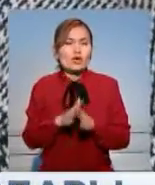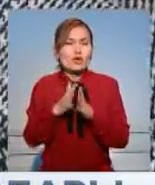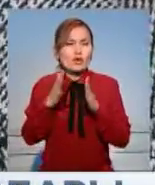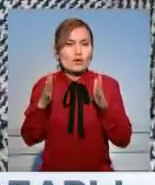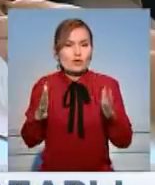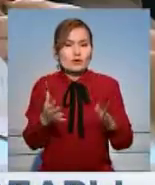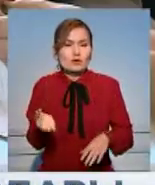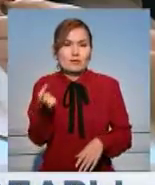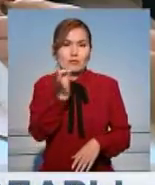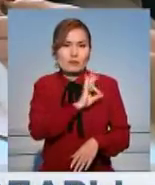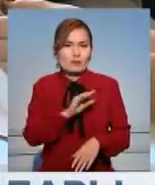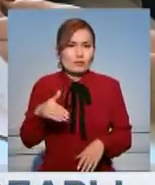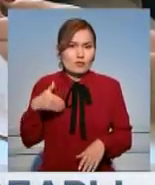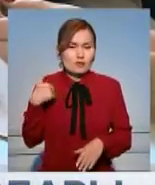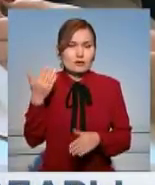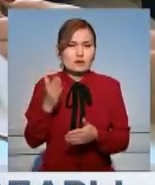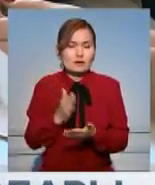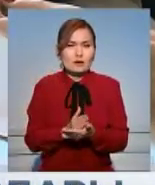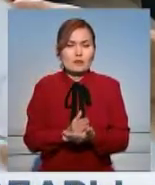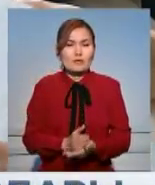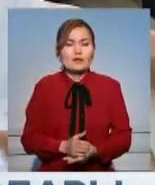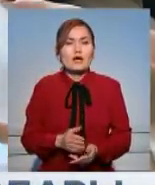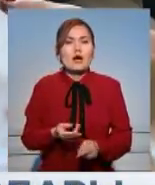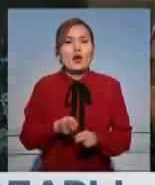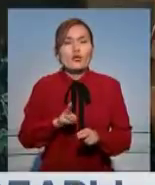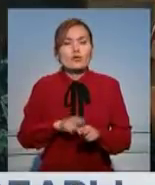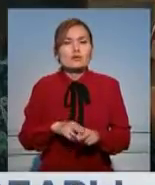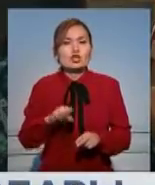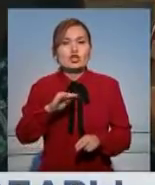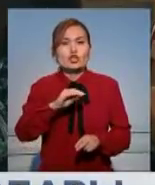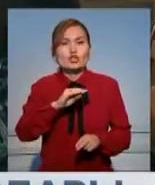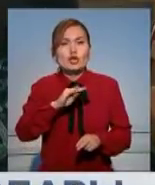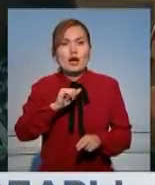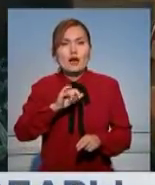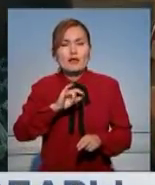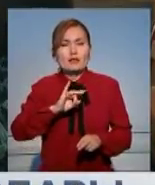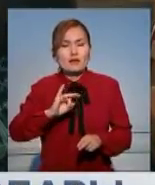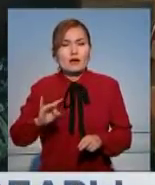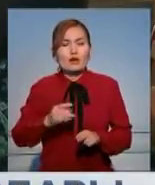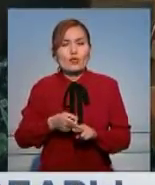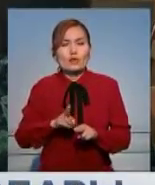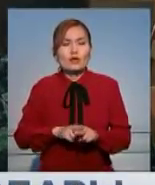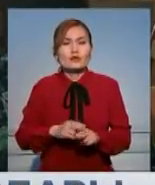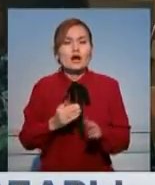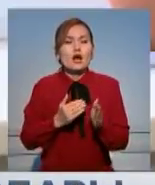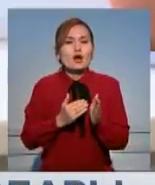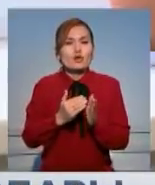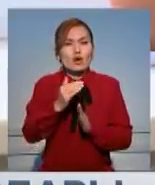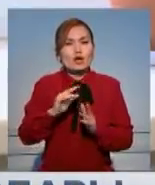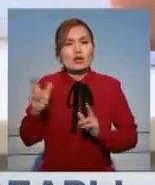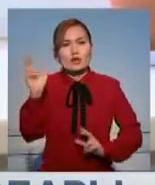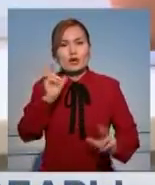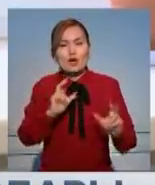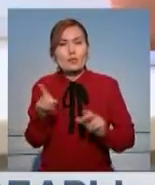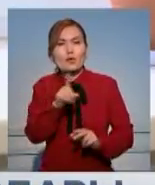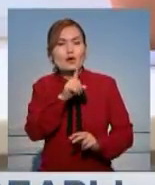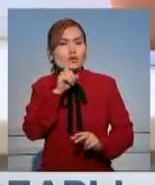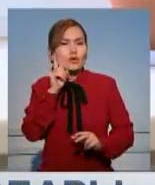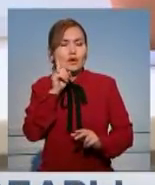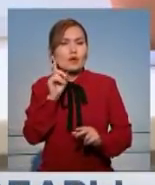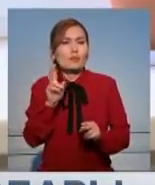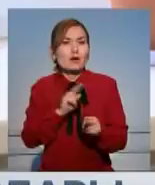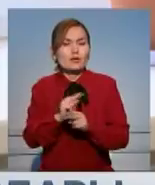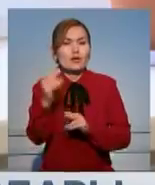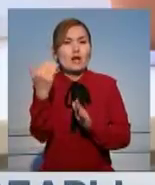деп ойлаймын. Жанардың зерттеулері қала мектептерінің оқу әдістемесіне, сондай-ақ жоғары оқу орындарының оқу бағдарламасы мен